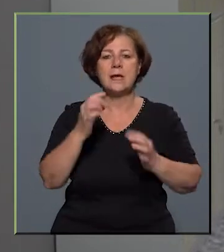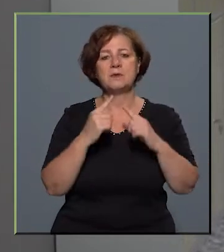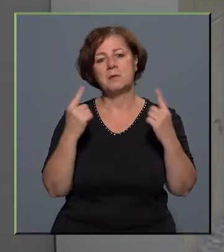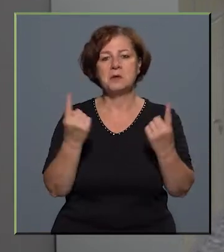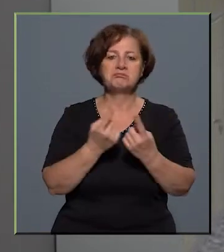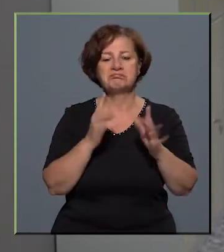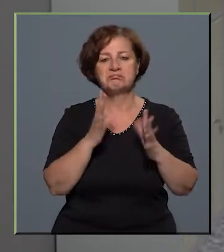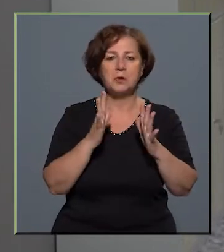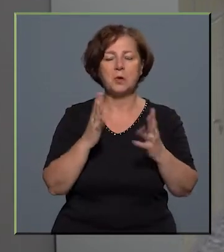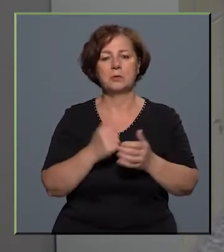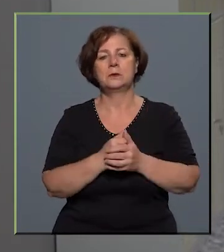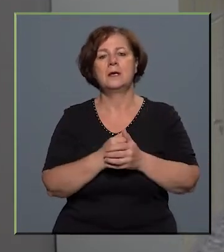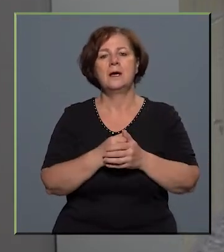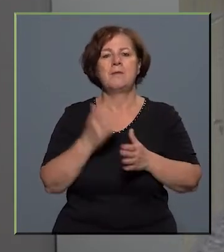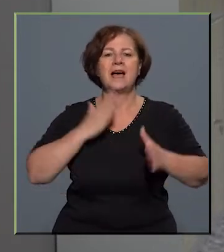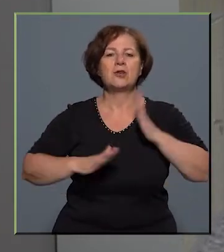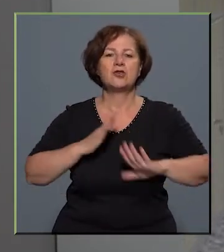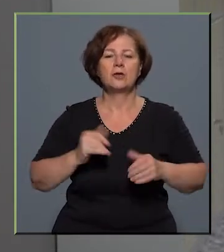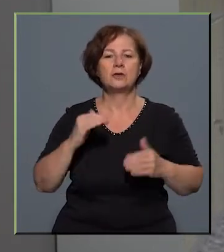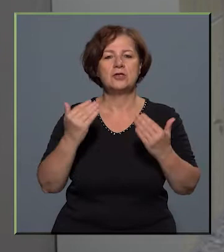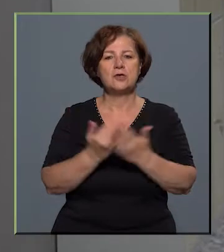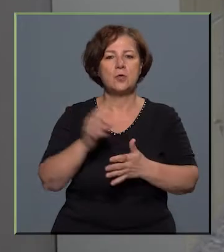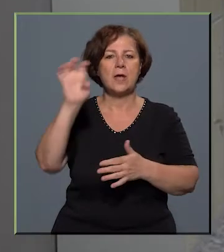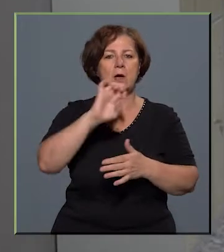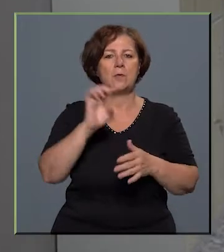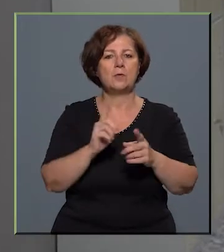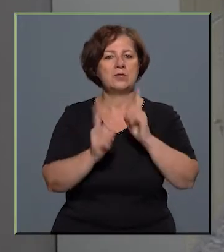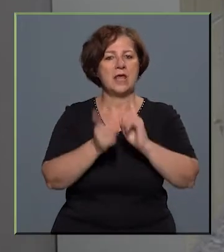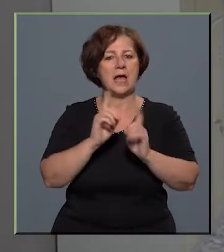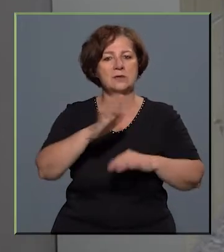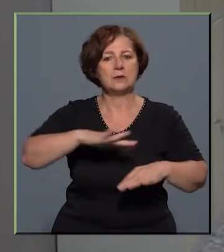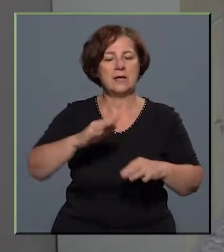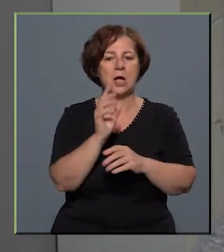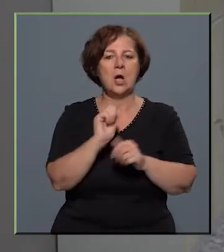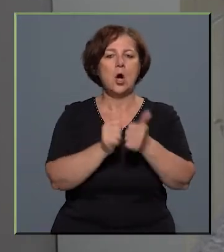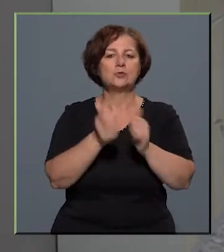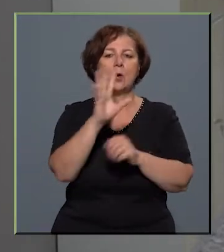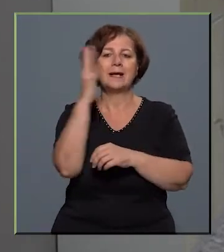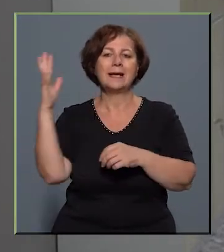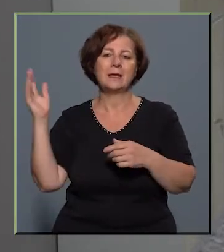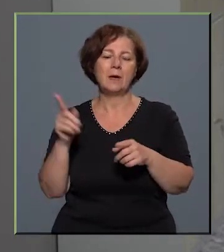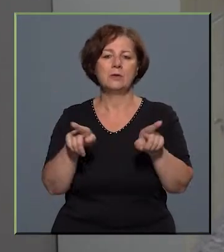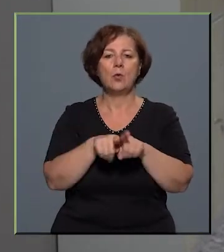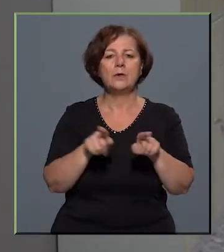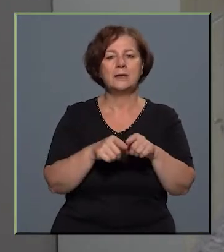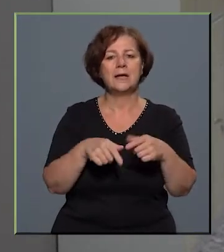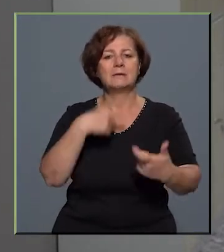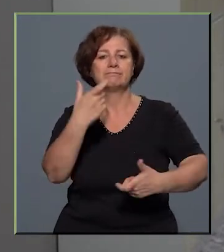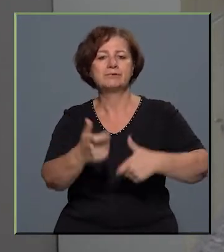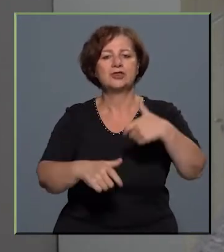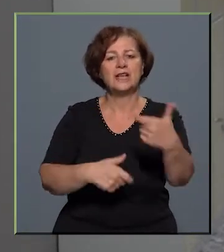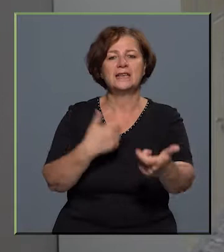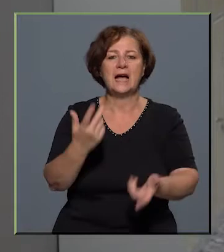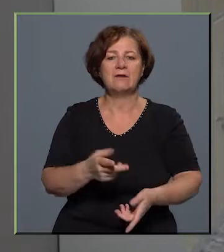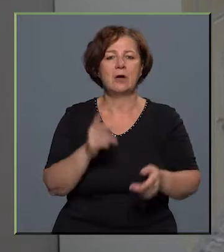környékén már akkor remélem, hogy a strandot és az új Európai Uniós játszóteret a Sportligetbe is ugyanilyen sétával,